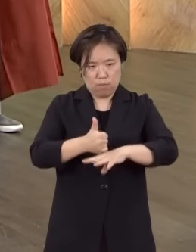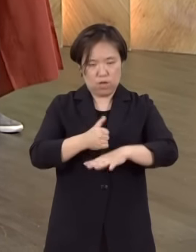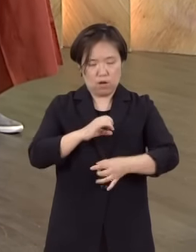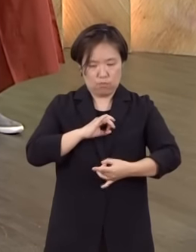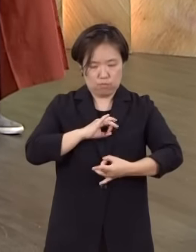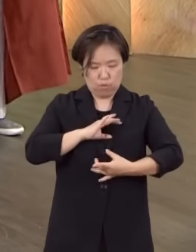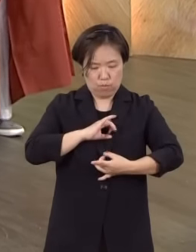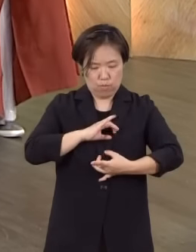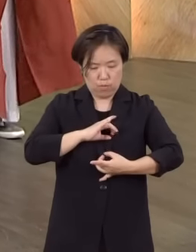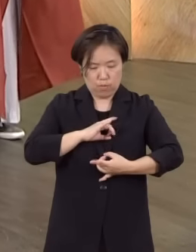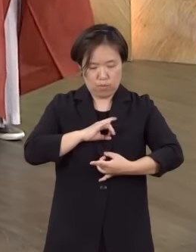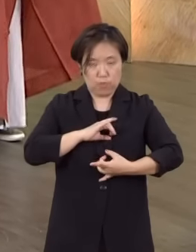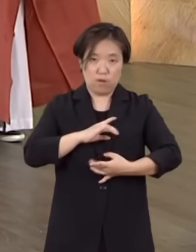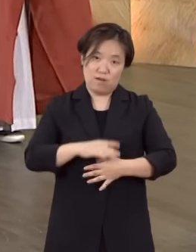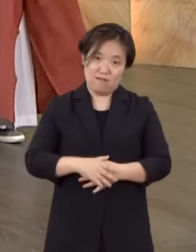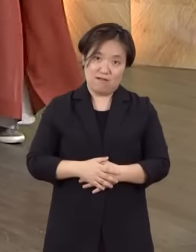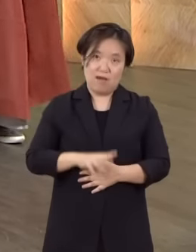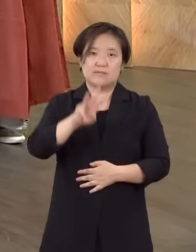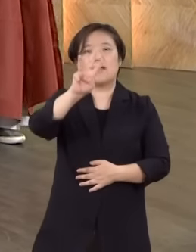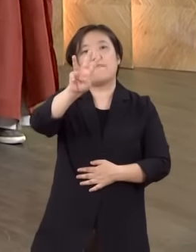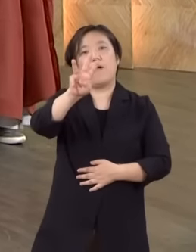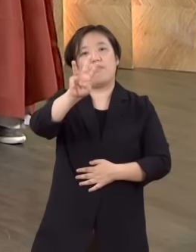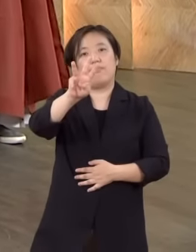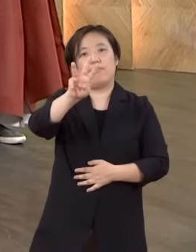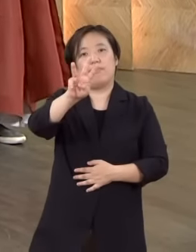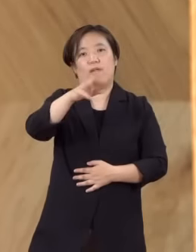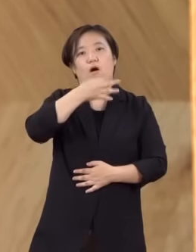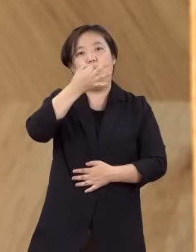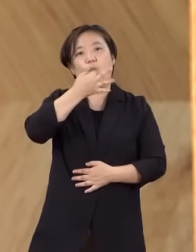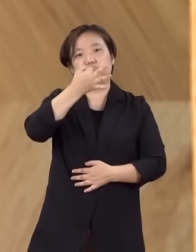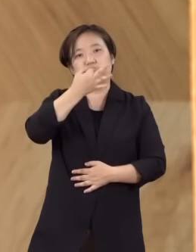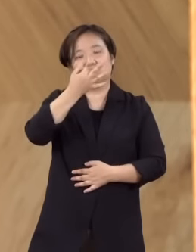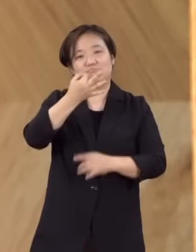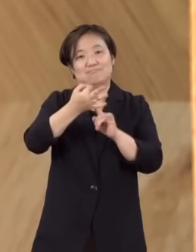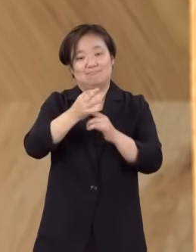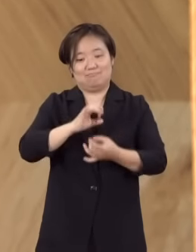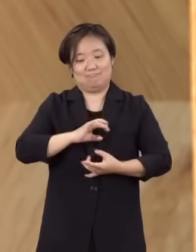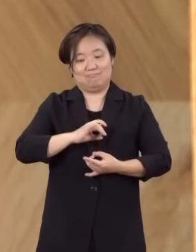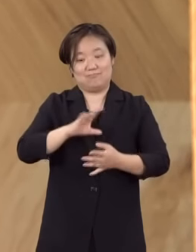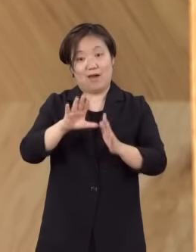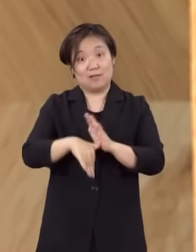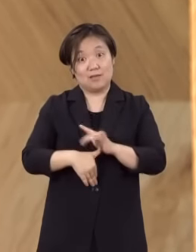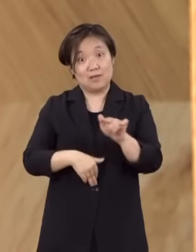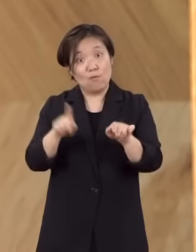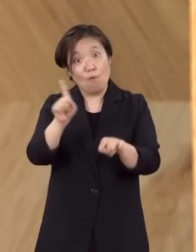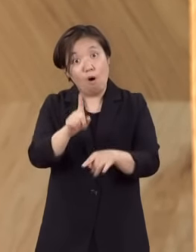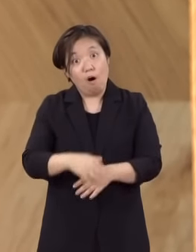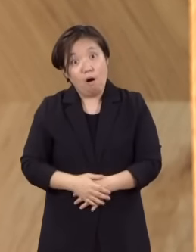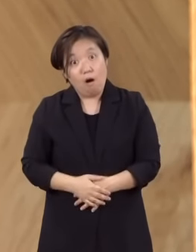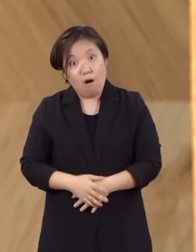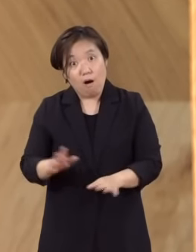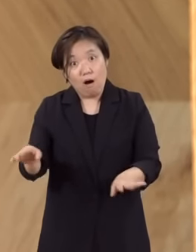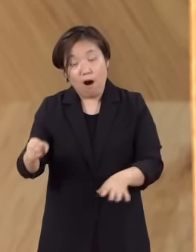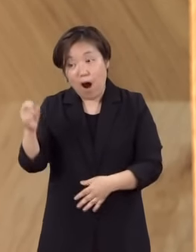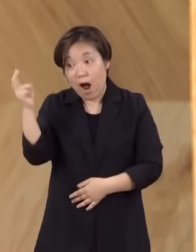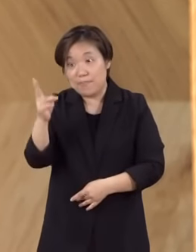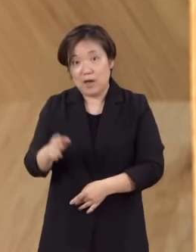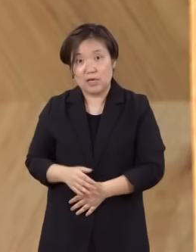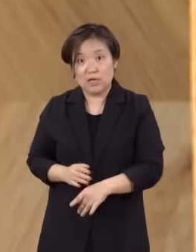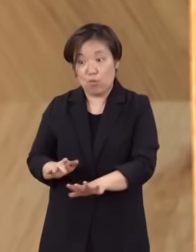관세음보살 세 번을 연부 했더니 거짓말처럼 도둑이 놀라서